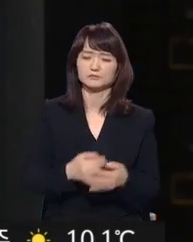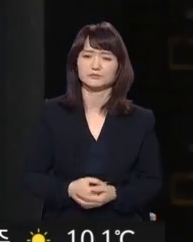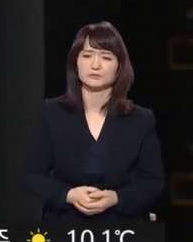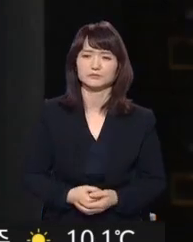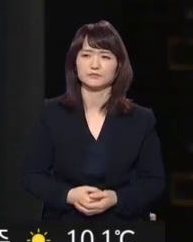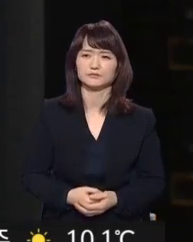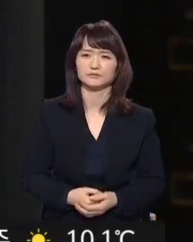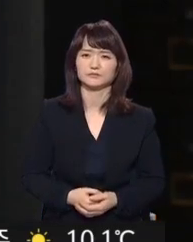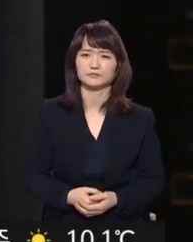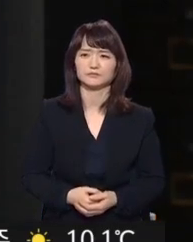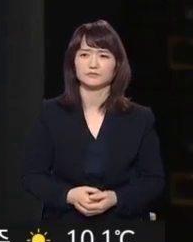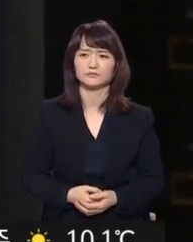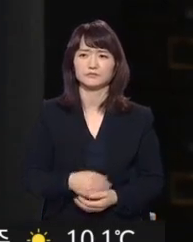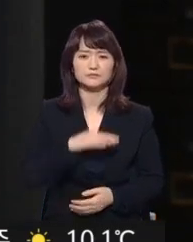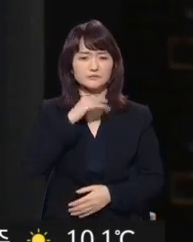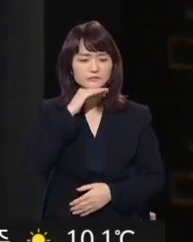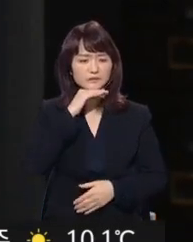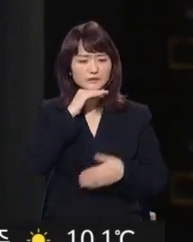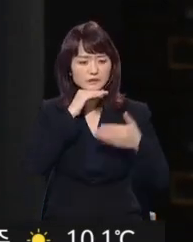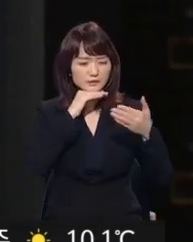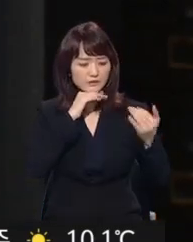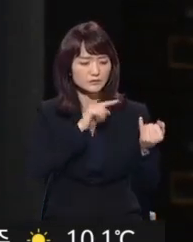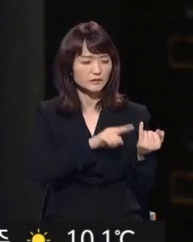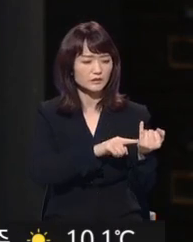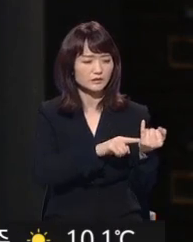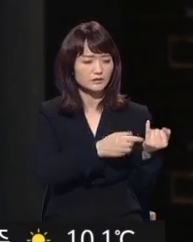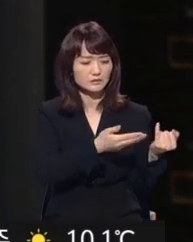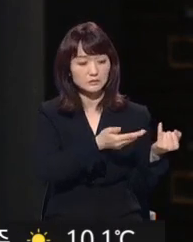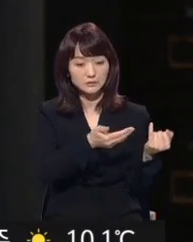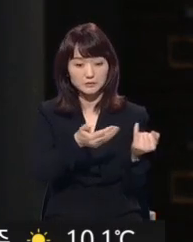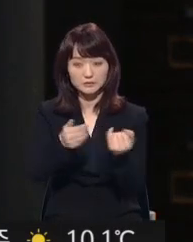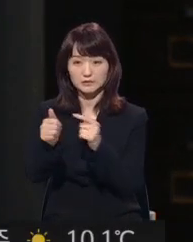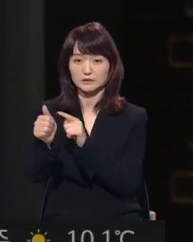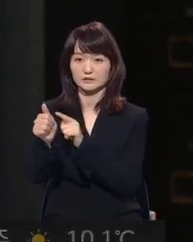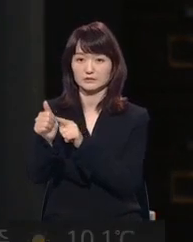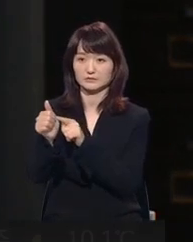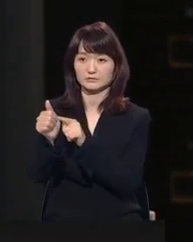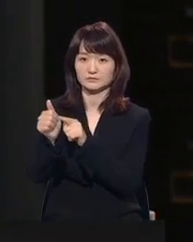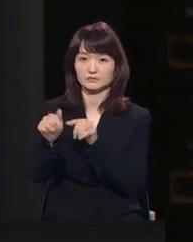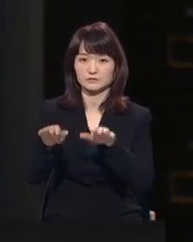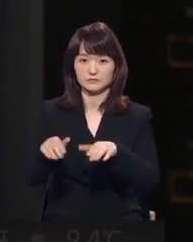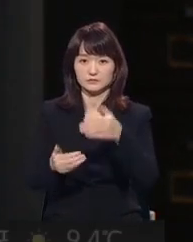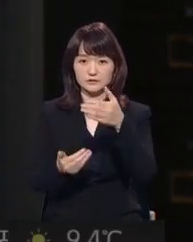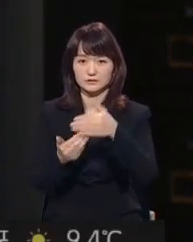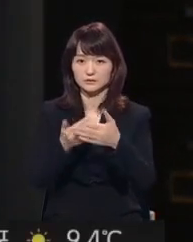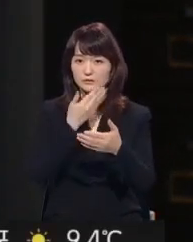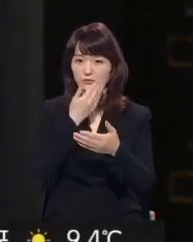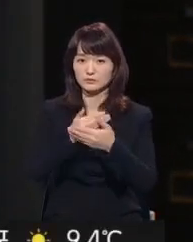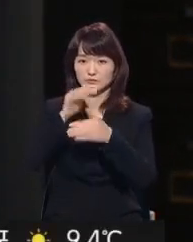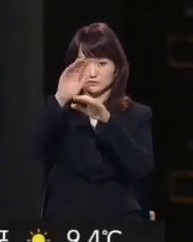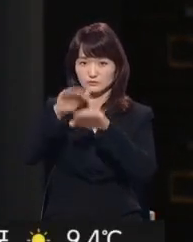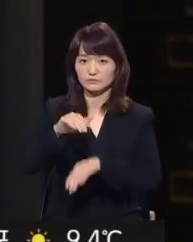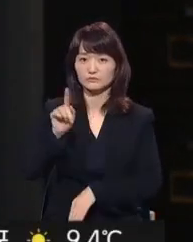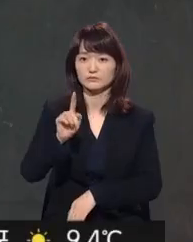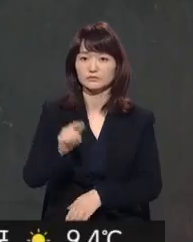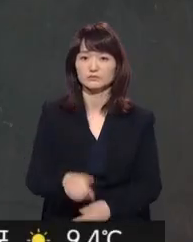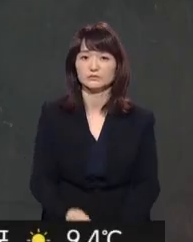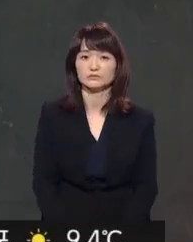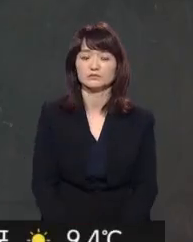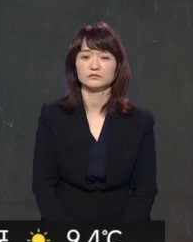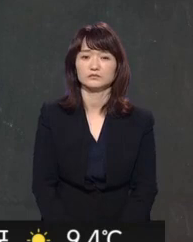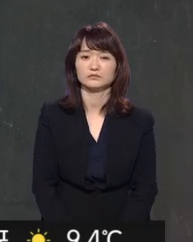그렇게 아홉 살 아이를 옥상으로 유인했던이 남학생 이번 사건 체크 포인트 짚어보자